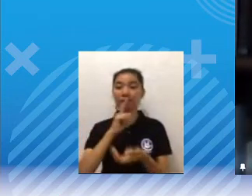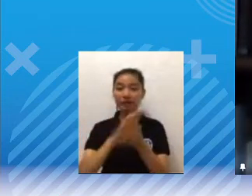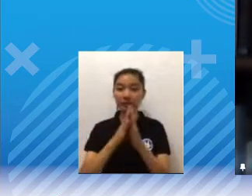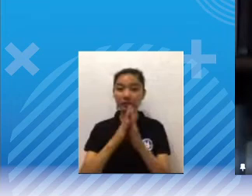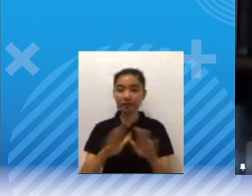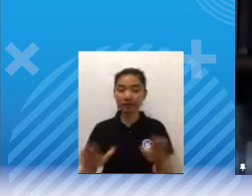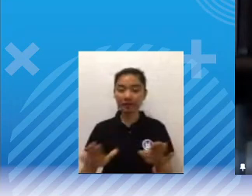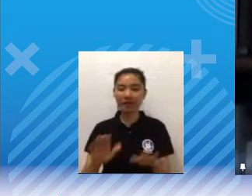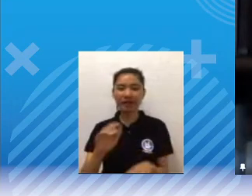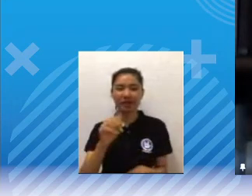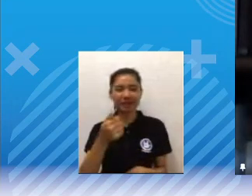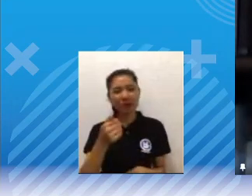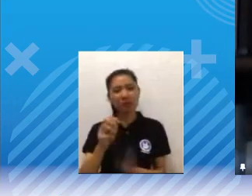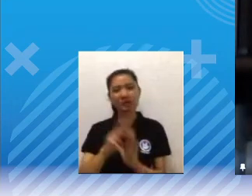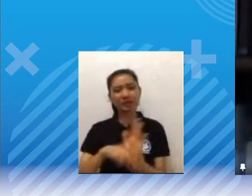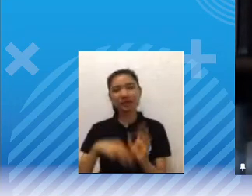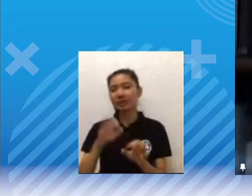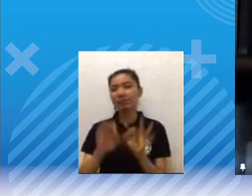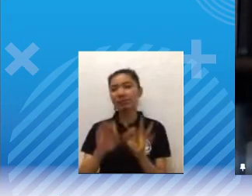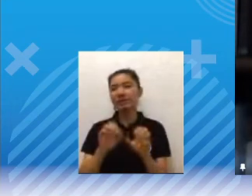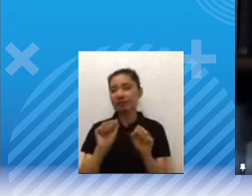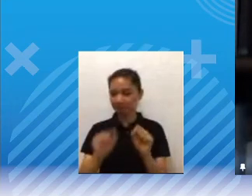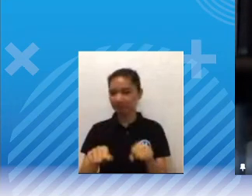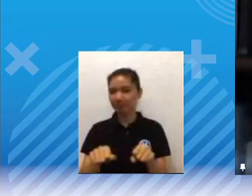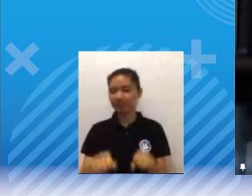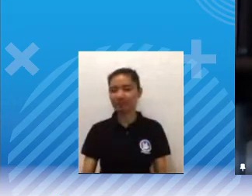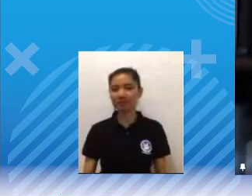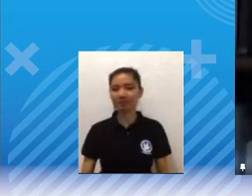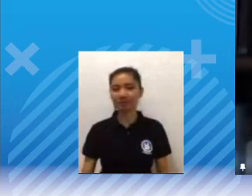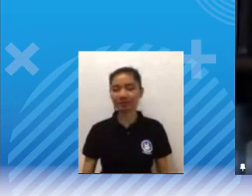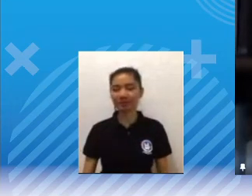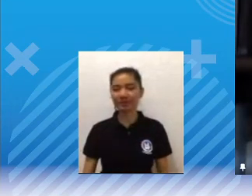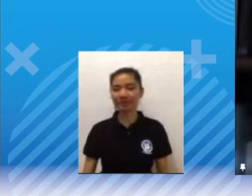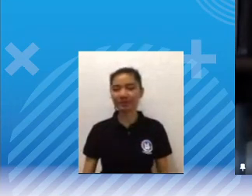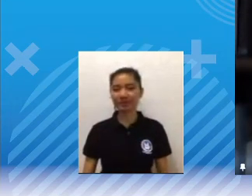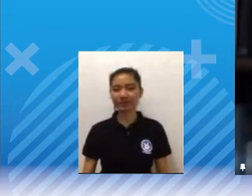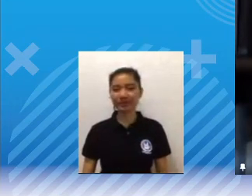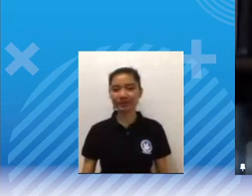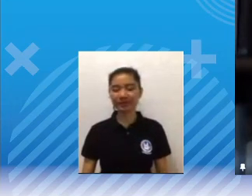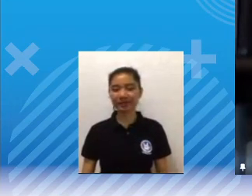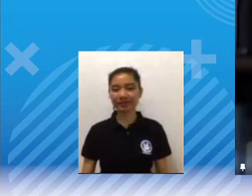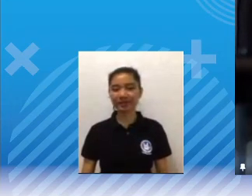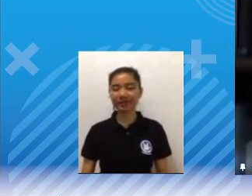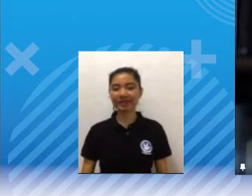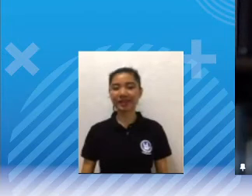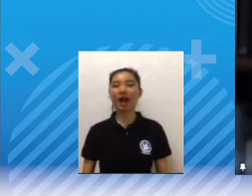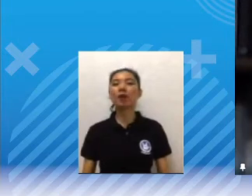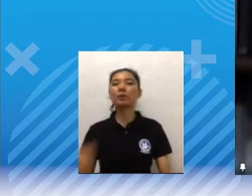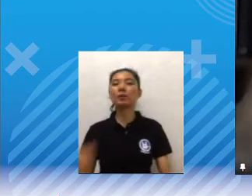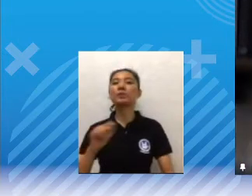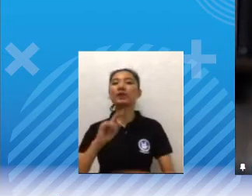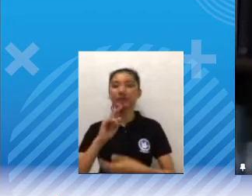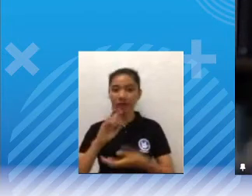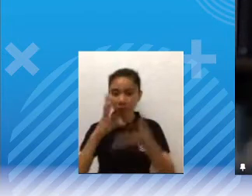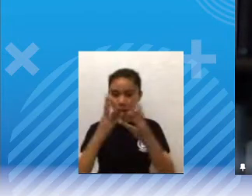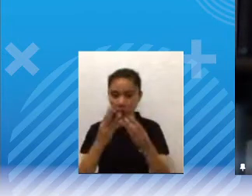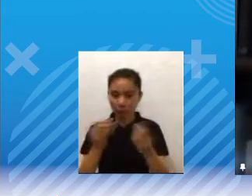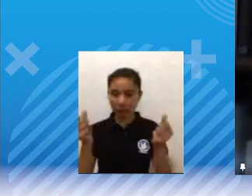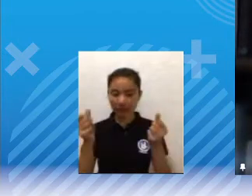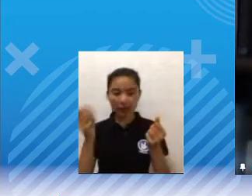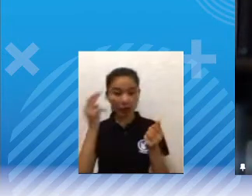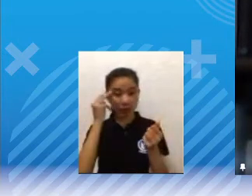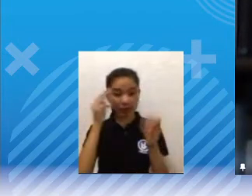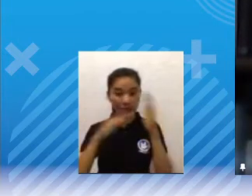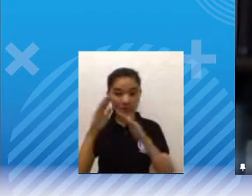iba po sa atin, nagiging mindfulness meditation na po siya, nagiging 20, 30, basta maglaan lang po tayo ng